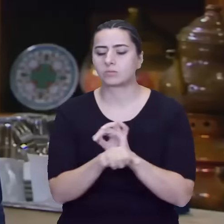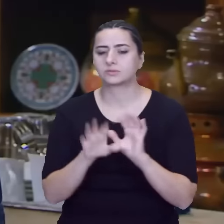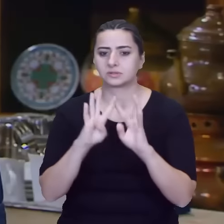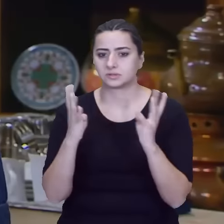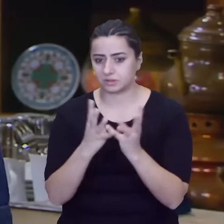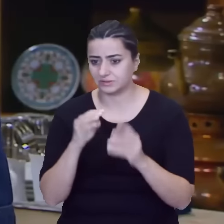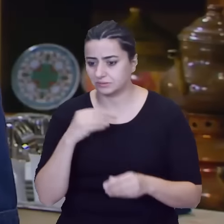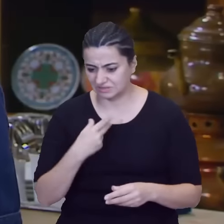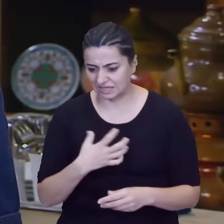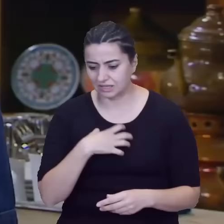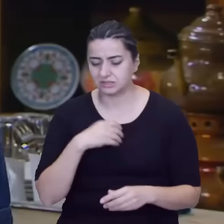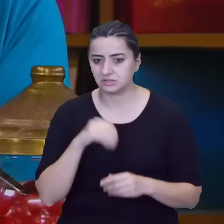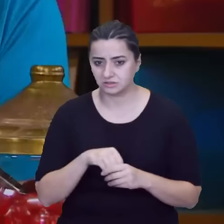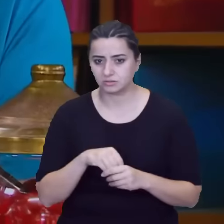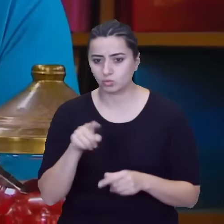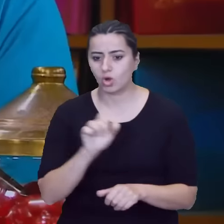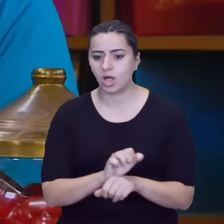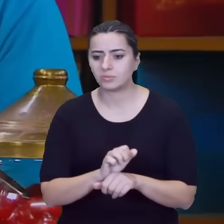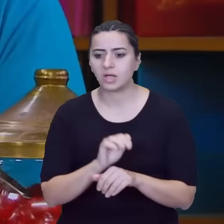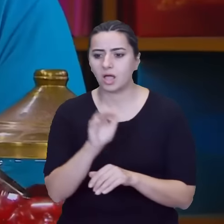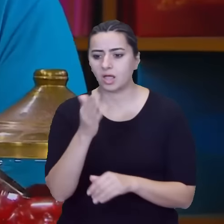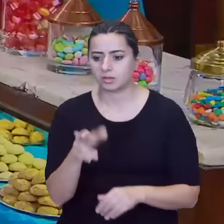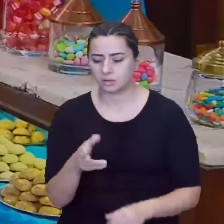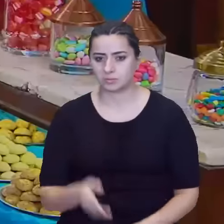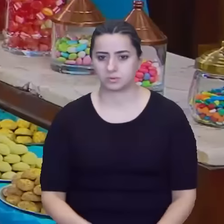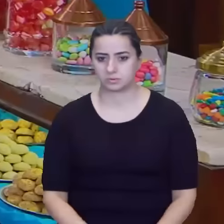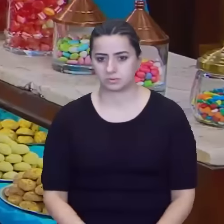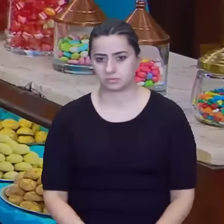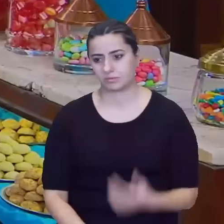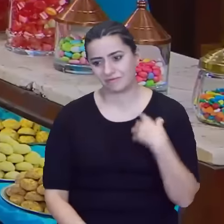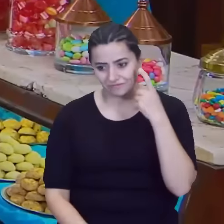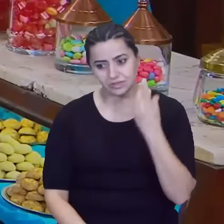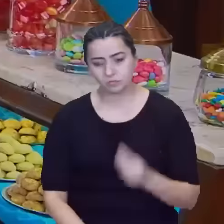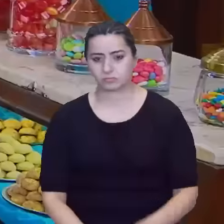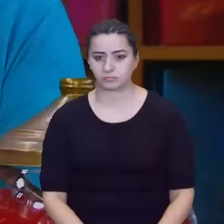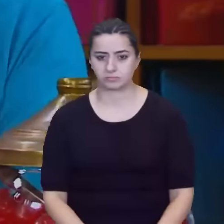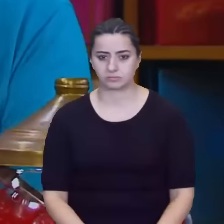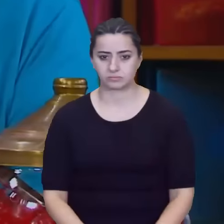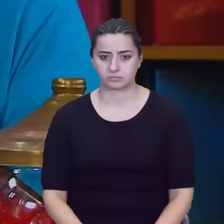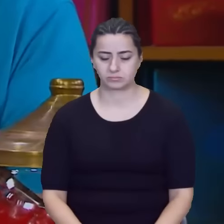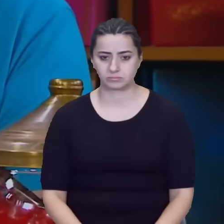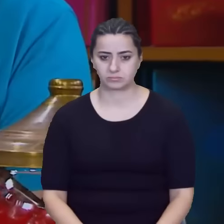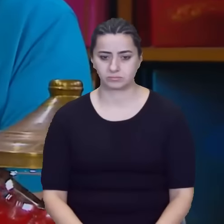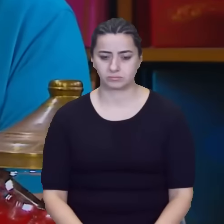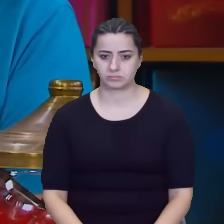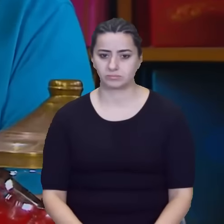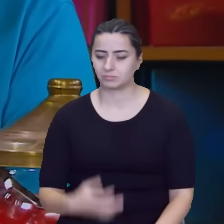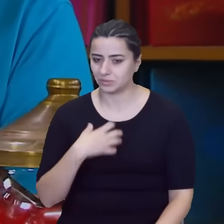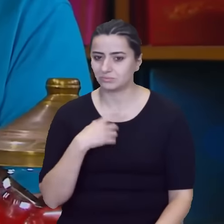kafese kapatıyoruz, öyle değil mi? Yani şu hapis hayatından bir farkı var mı? Benim kendi fikrim tabii yani bu şey... Şimdi şöyle,